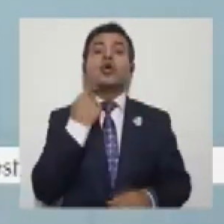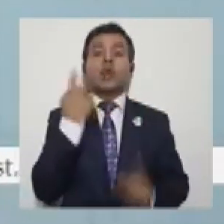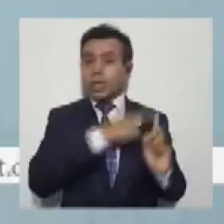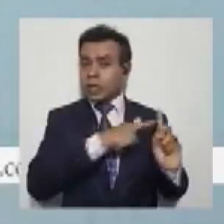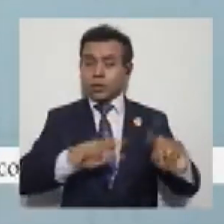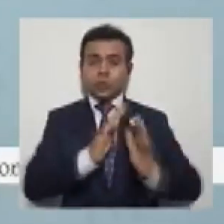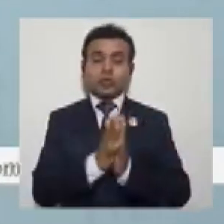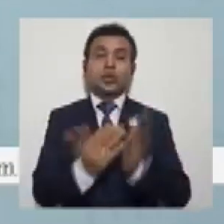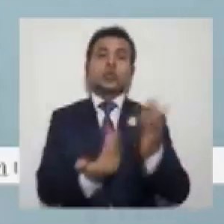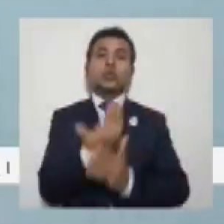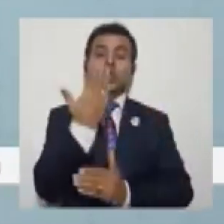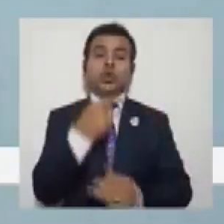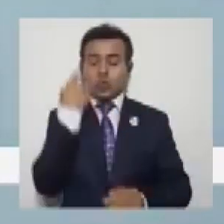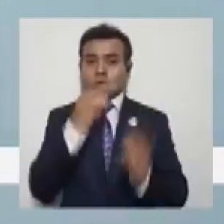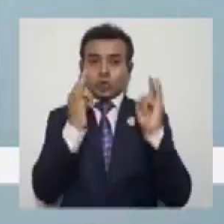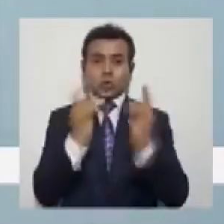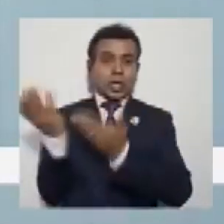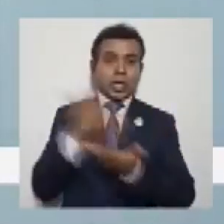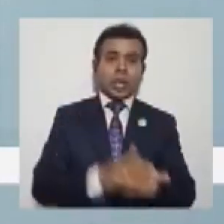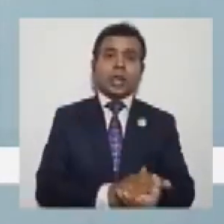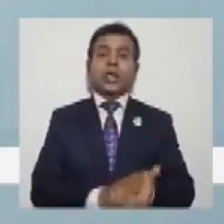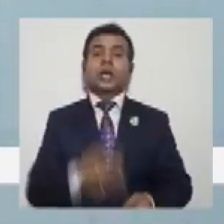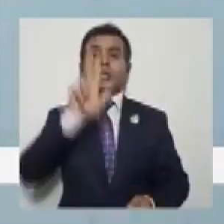আছে 765 জন।